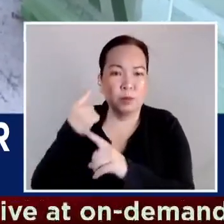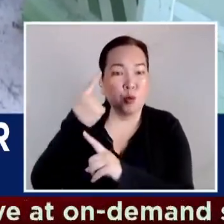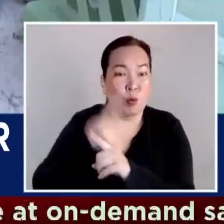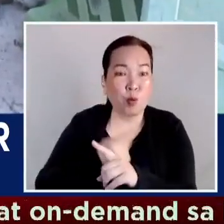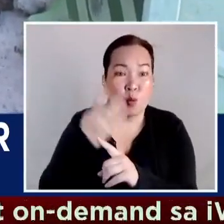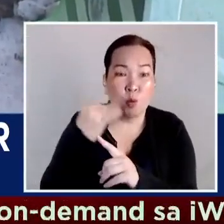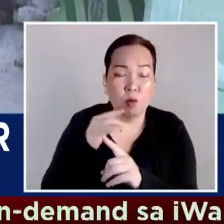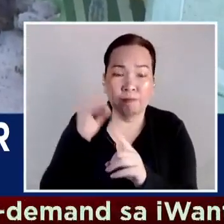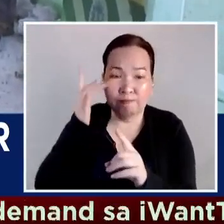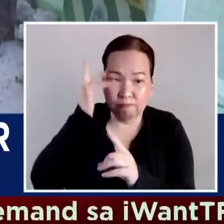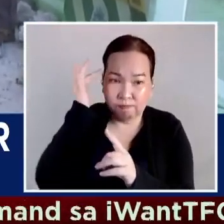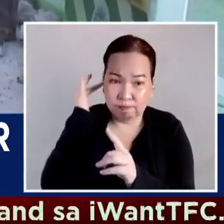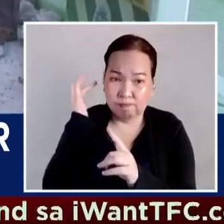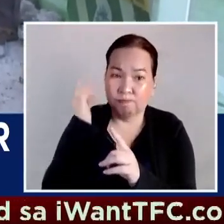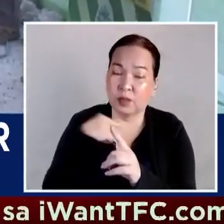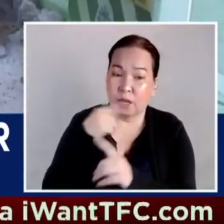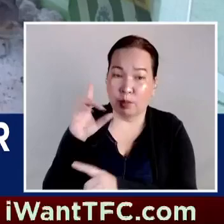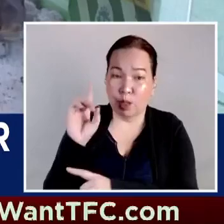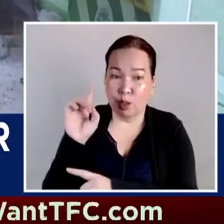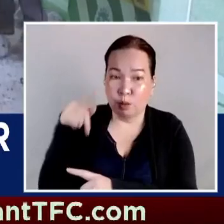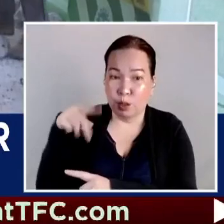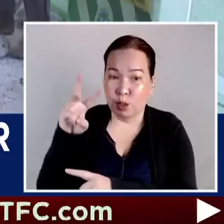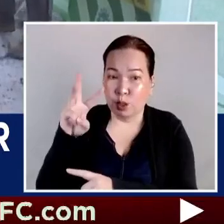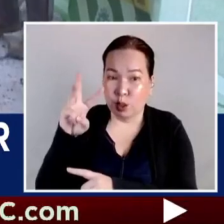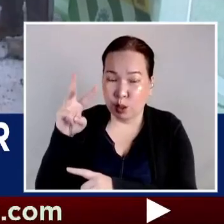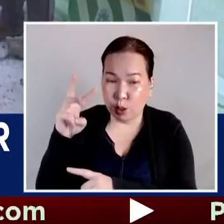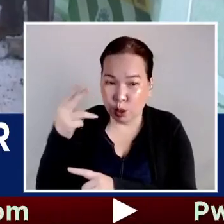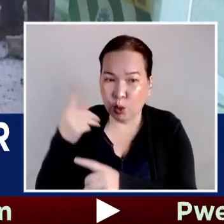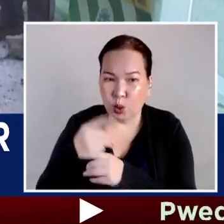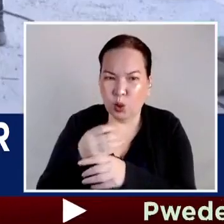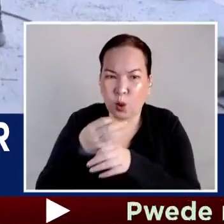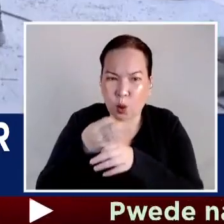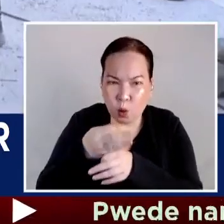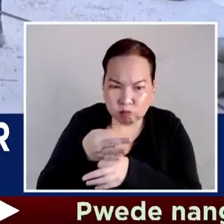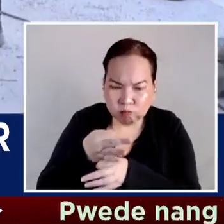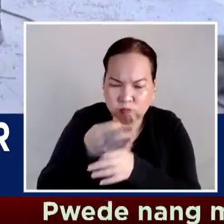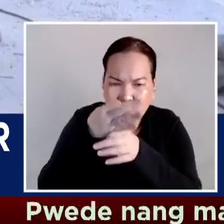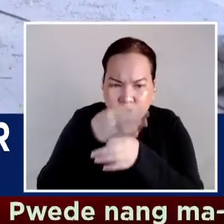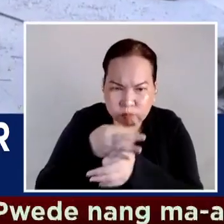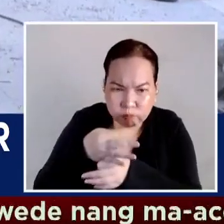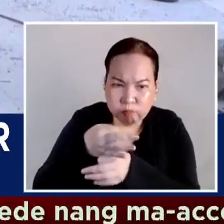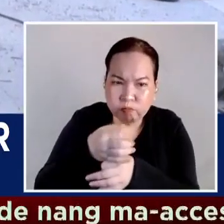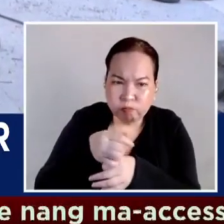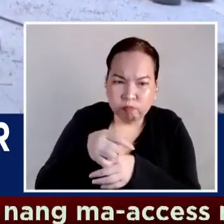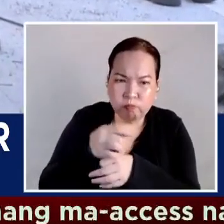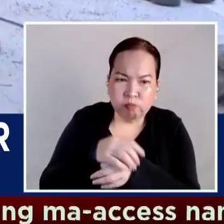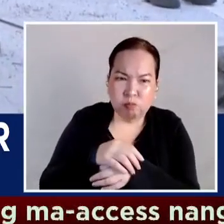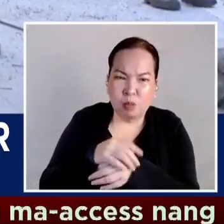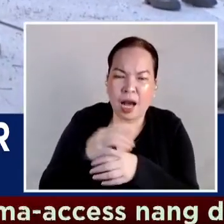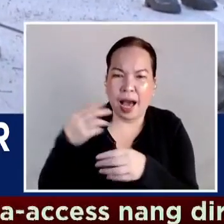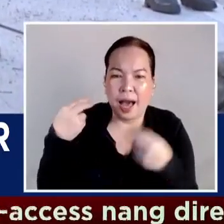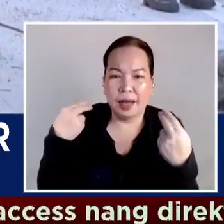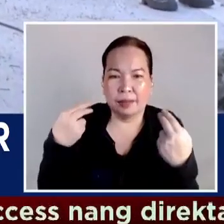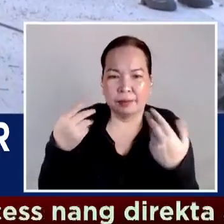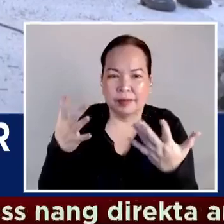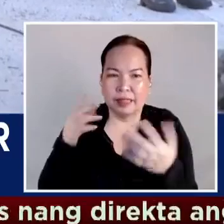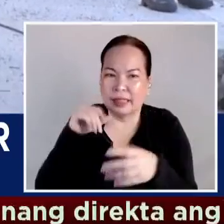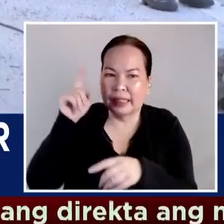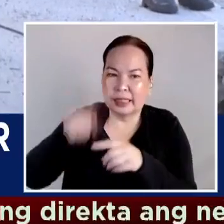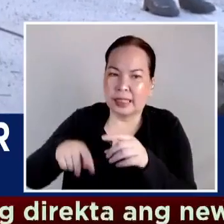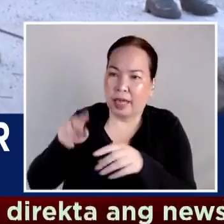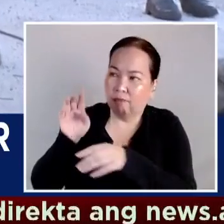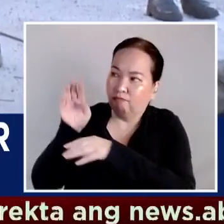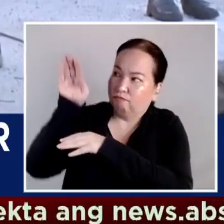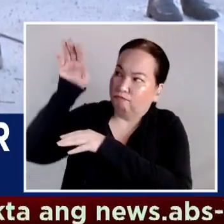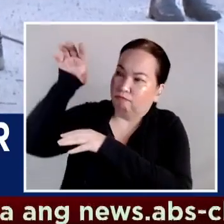sa DPWH ay mano-mano ang gagawing pagkukumpuni. Hindi pwedeng gamitan ng heavy equipment para di masira